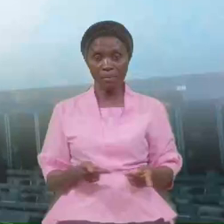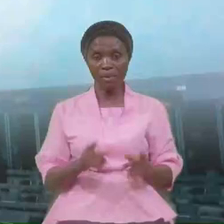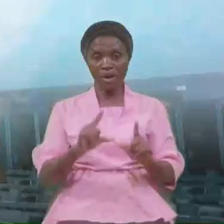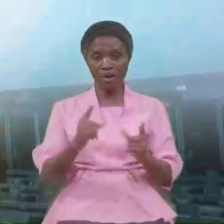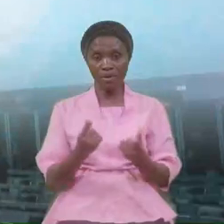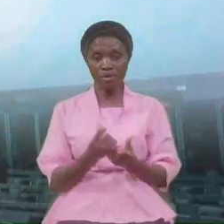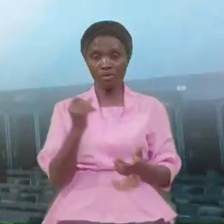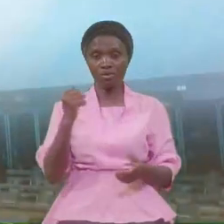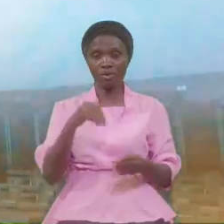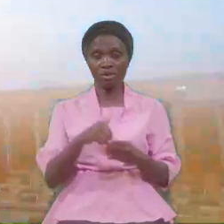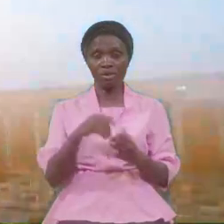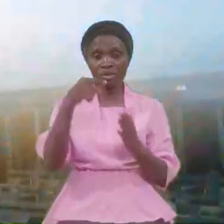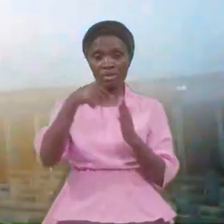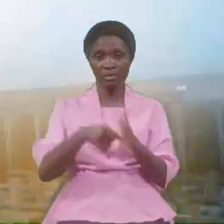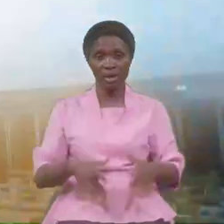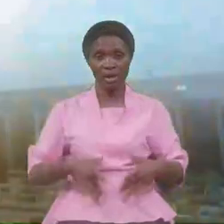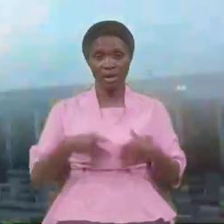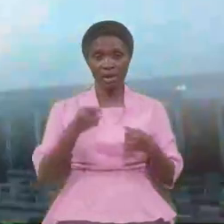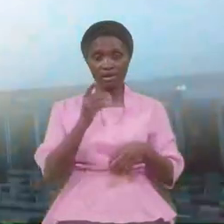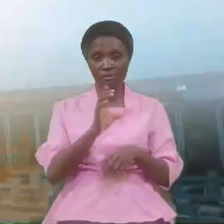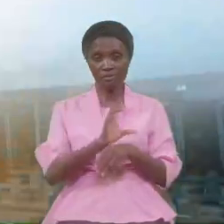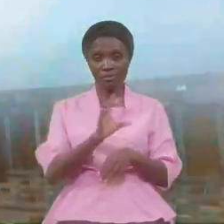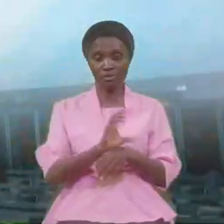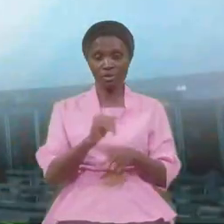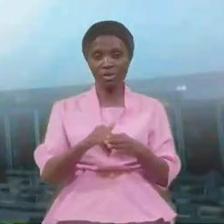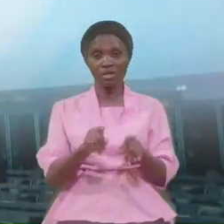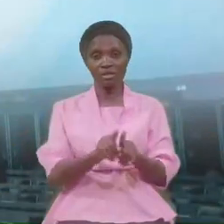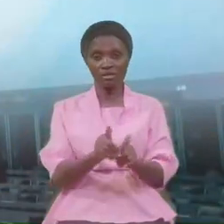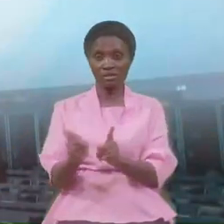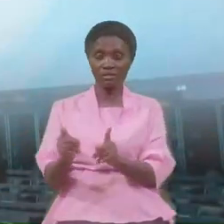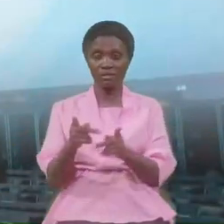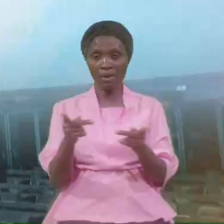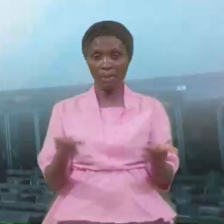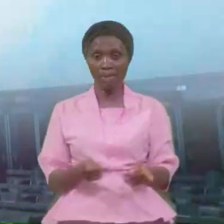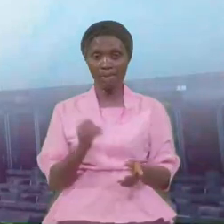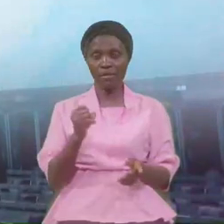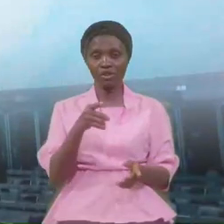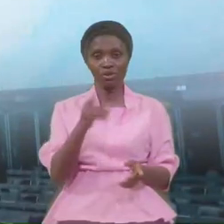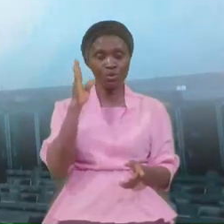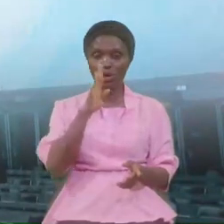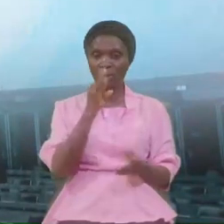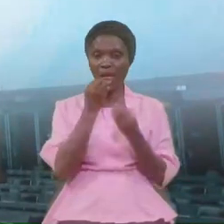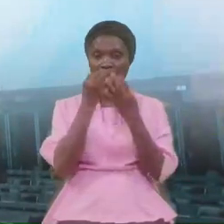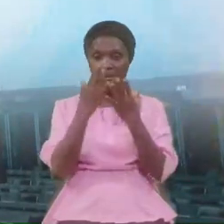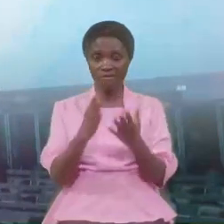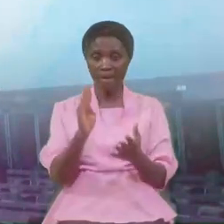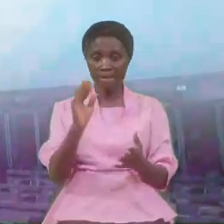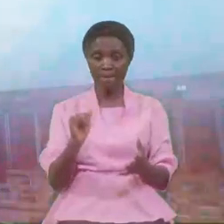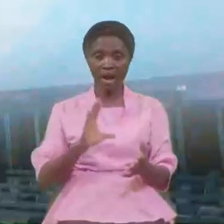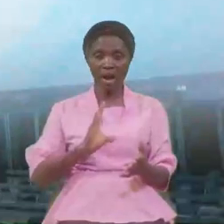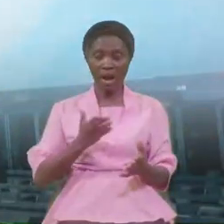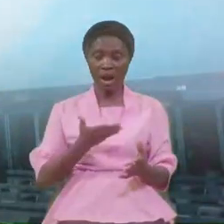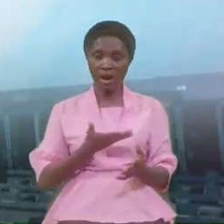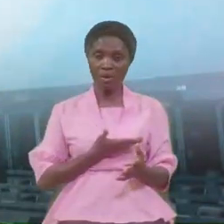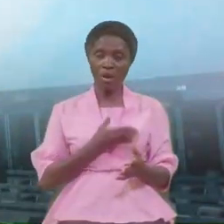various places, as you will be informed by our